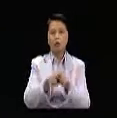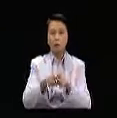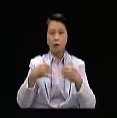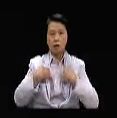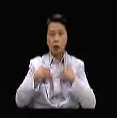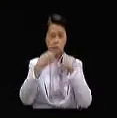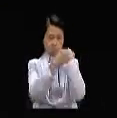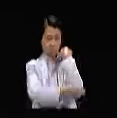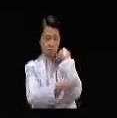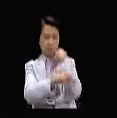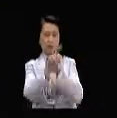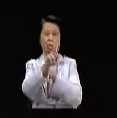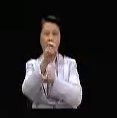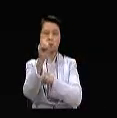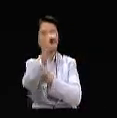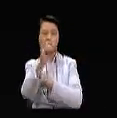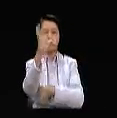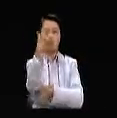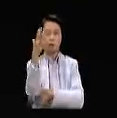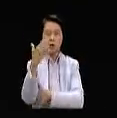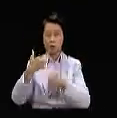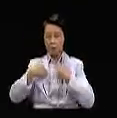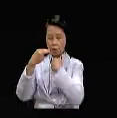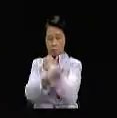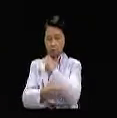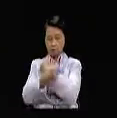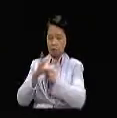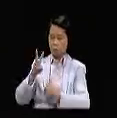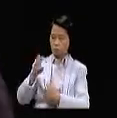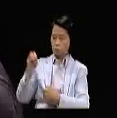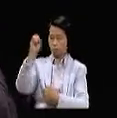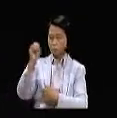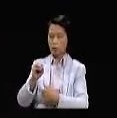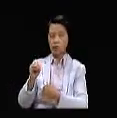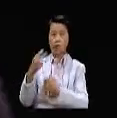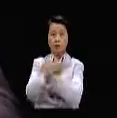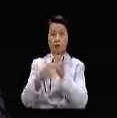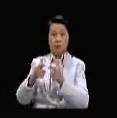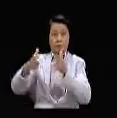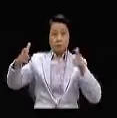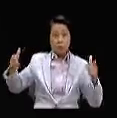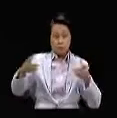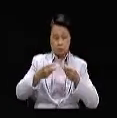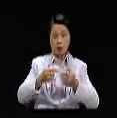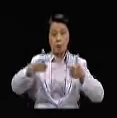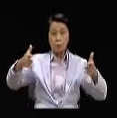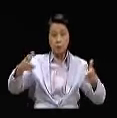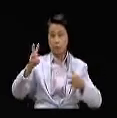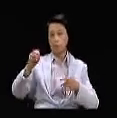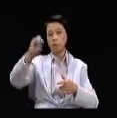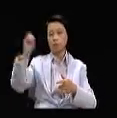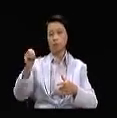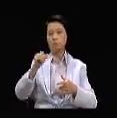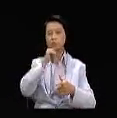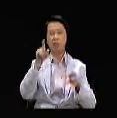negeri yang 30 ratus ada negeri yang 60-100 lebih Waduh Nugi Nugi yang besar dan utamanya luasnya tapi kita tak